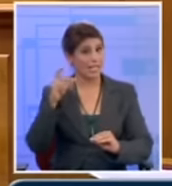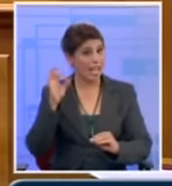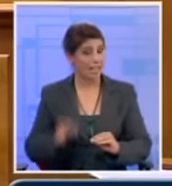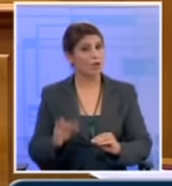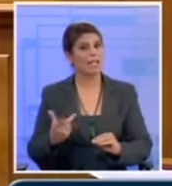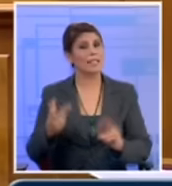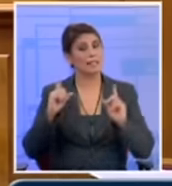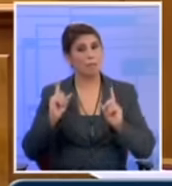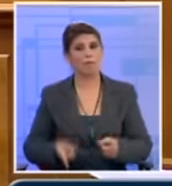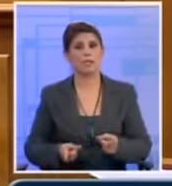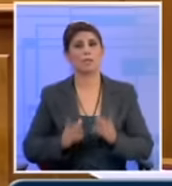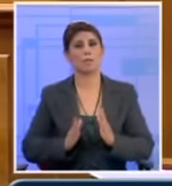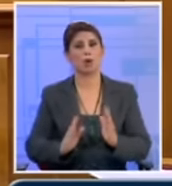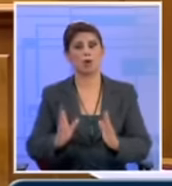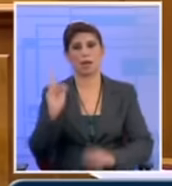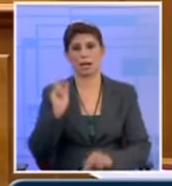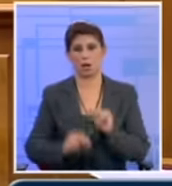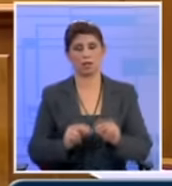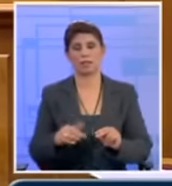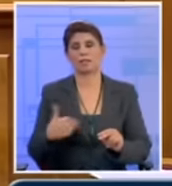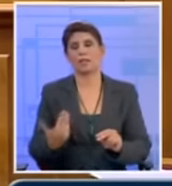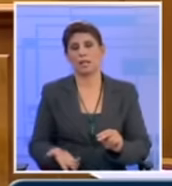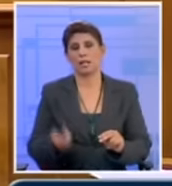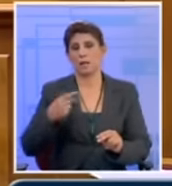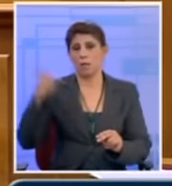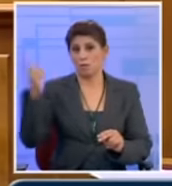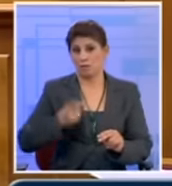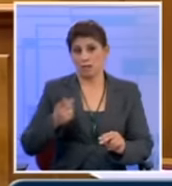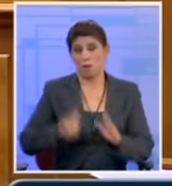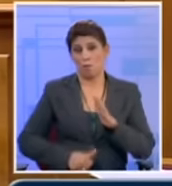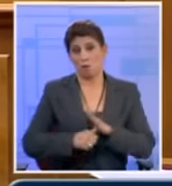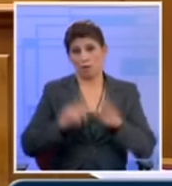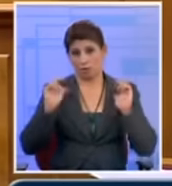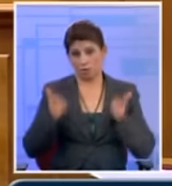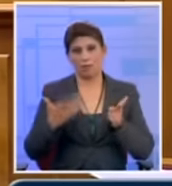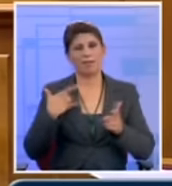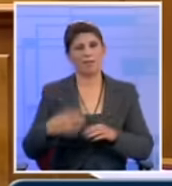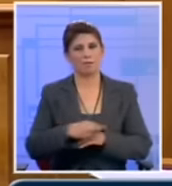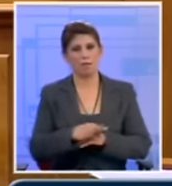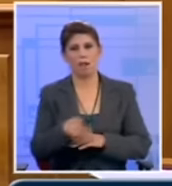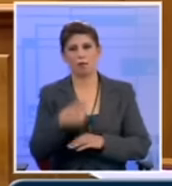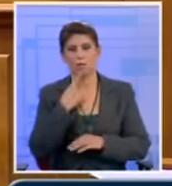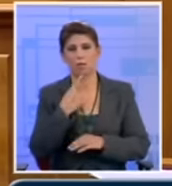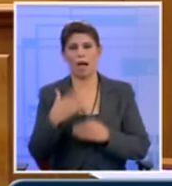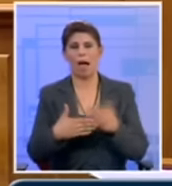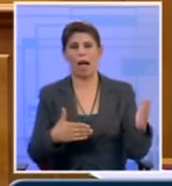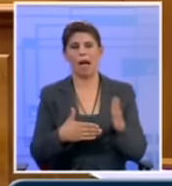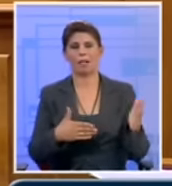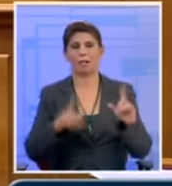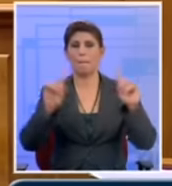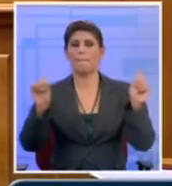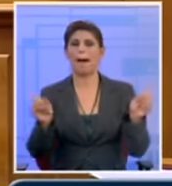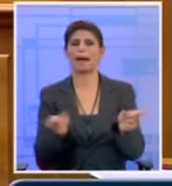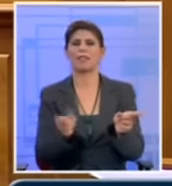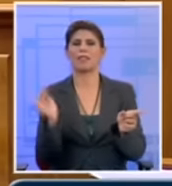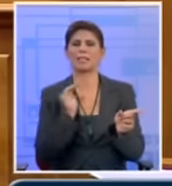είχατε αποφασίσει ότι θα πάμε σε εκλογές, διότι δεν σας έβγαινε η πλειοψηφία του Προέδρου και είχατε σχεδιάσει τη λεγόμενη αριστερή παρένθεση